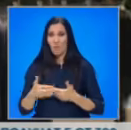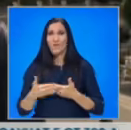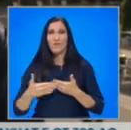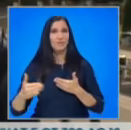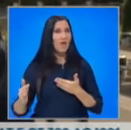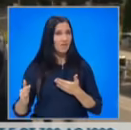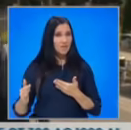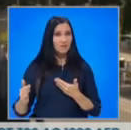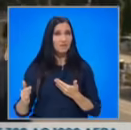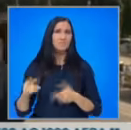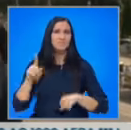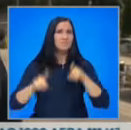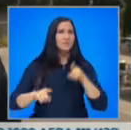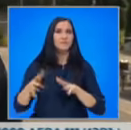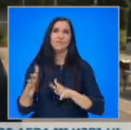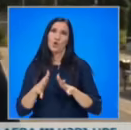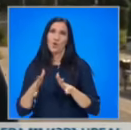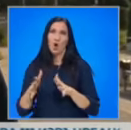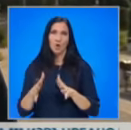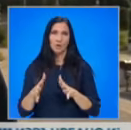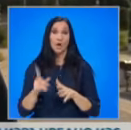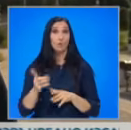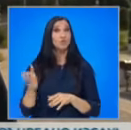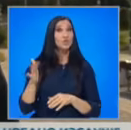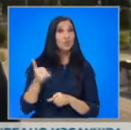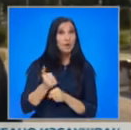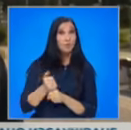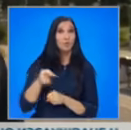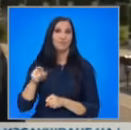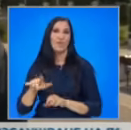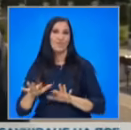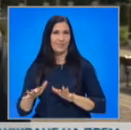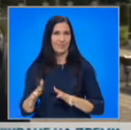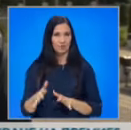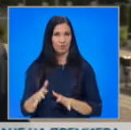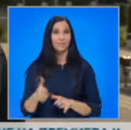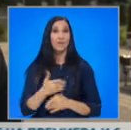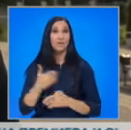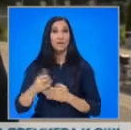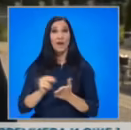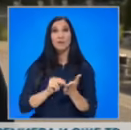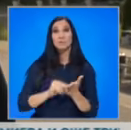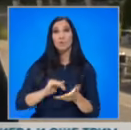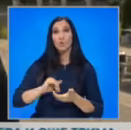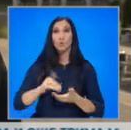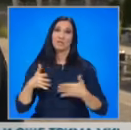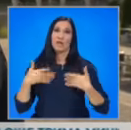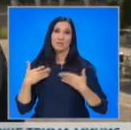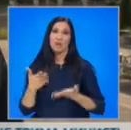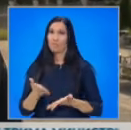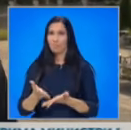вече, нали, си зависи от хората, които ще работят по това нещо. Но в крайна сметка клубовете искаха